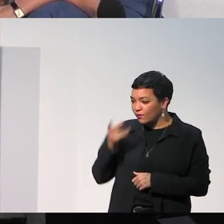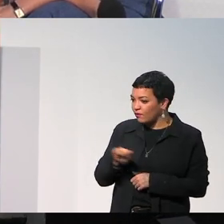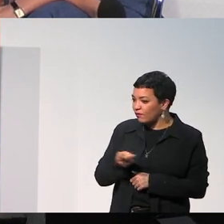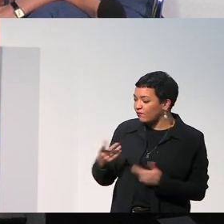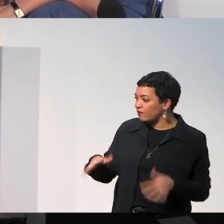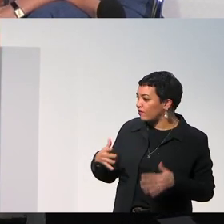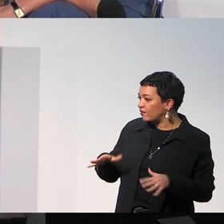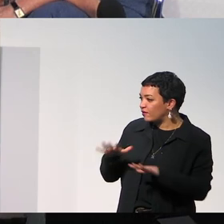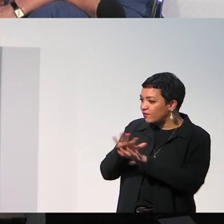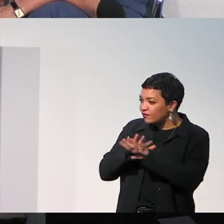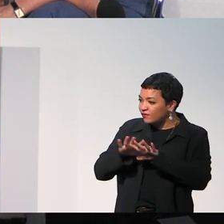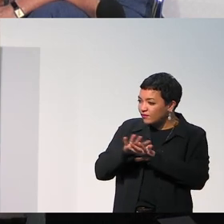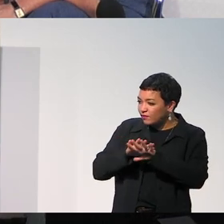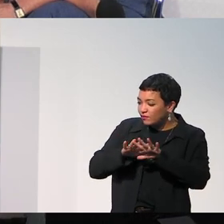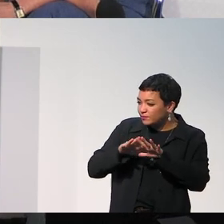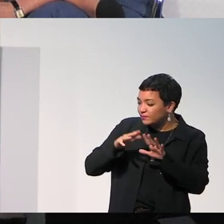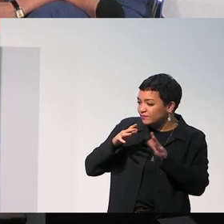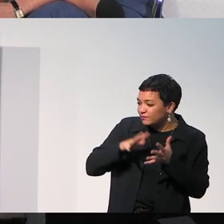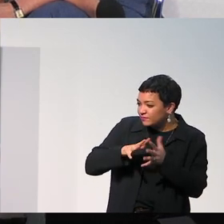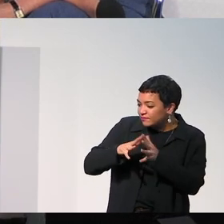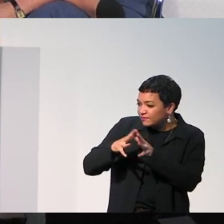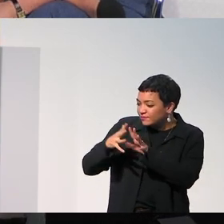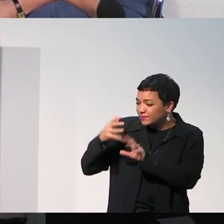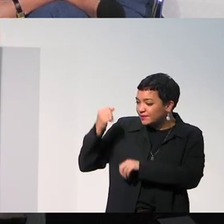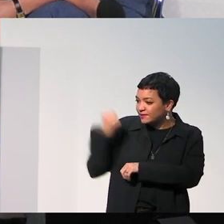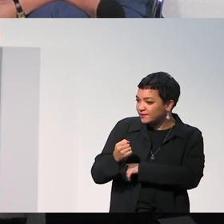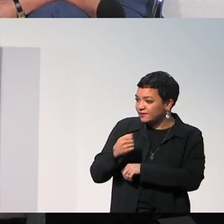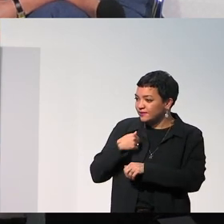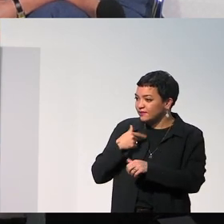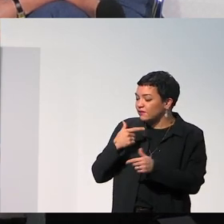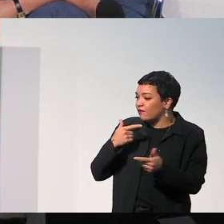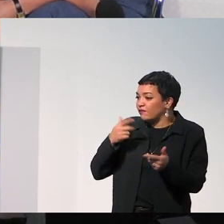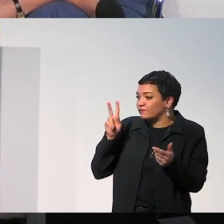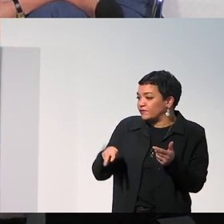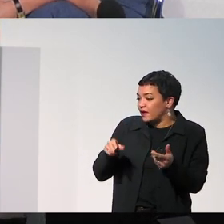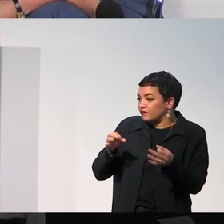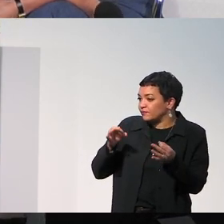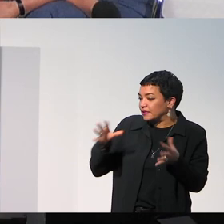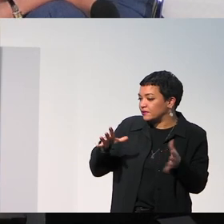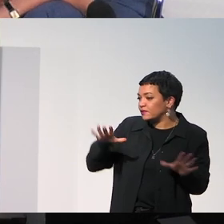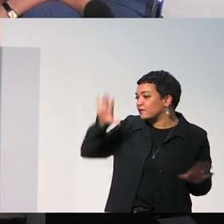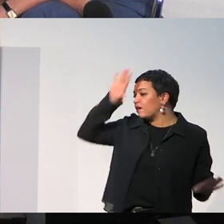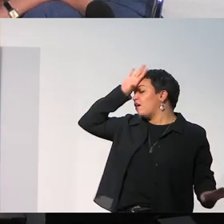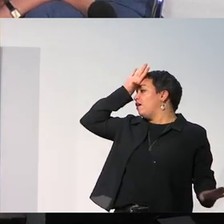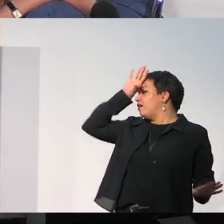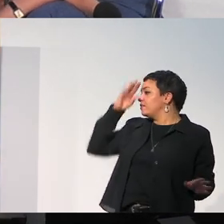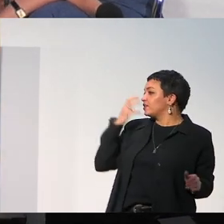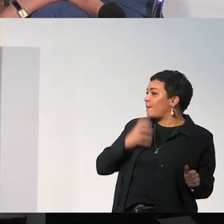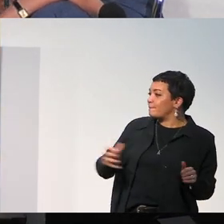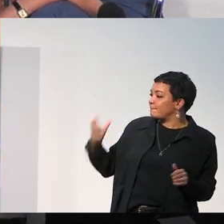il s'amplifie tout au long de la lecture et ça devient presque dramatique. Moi, j'ai lu ça comme un